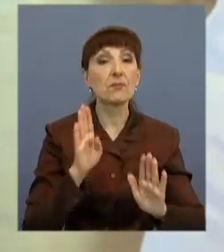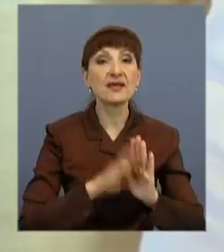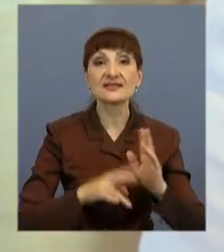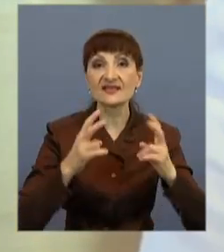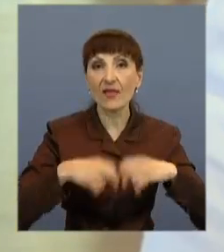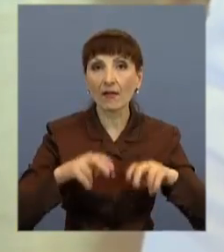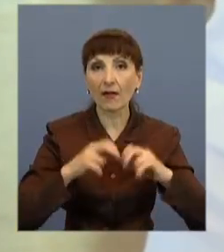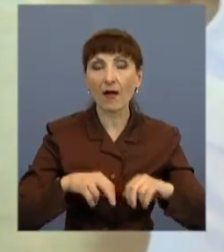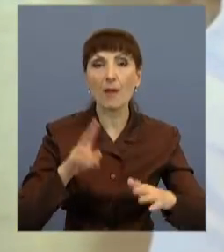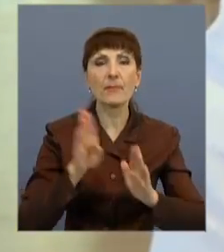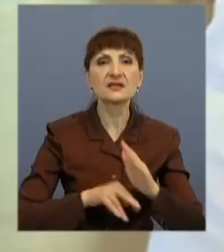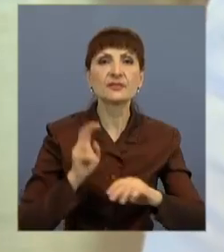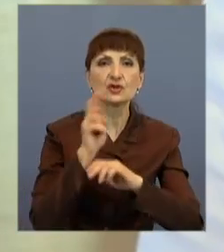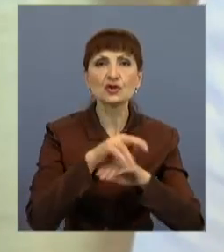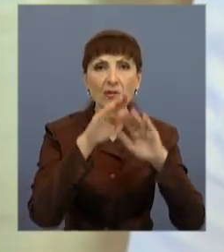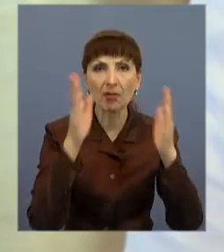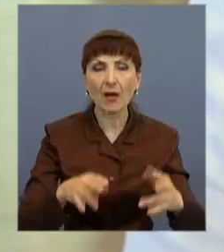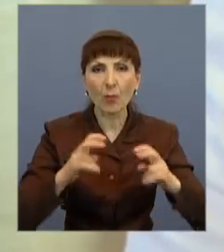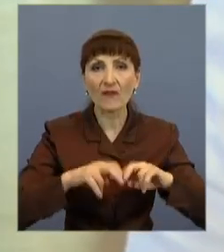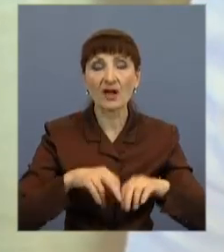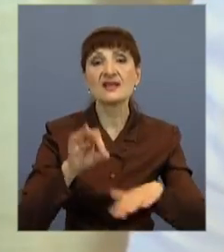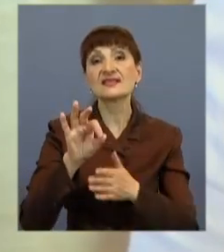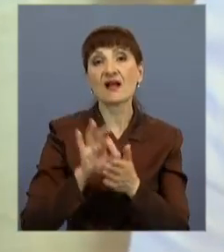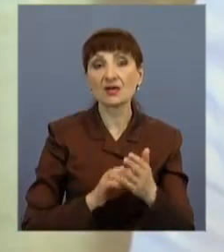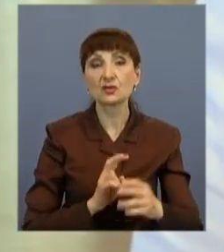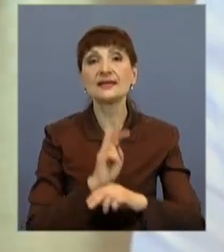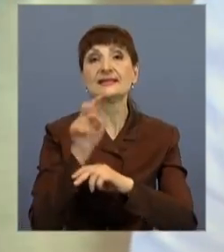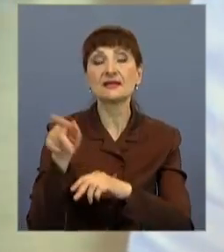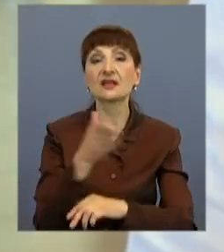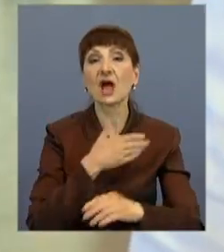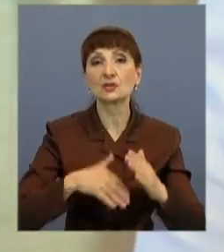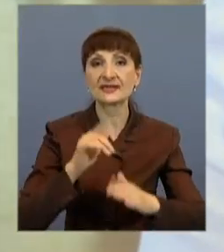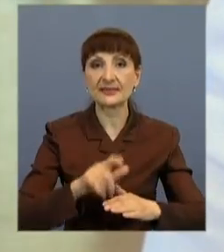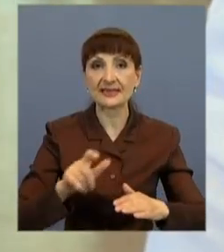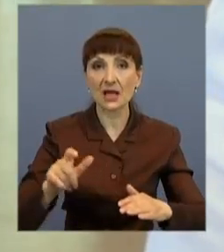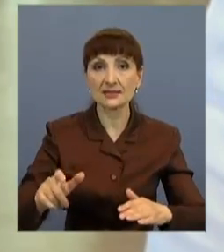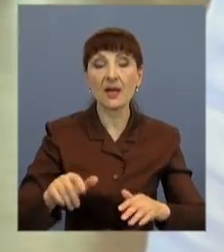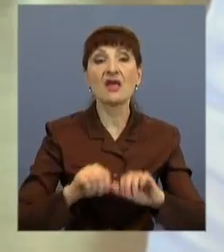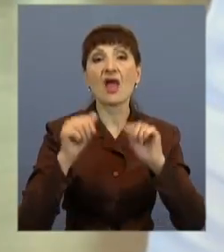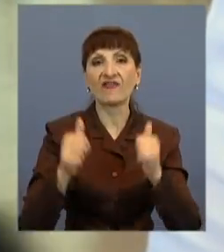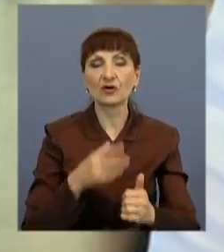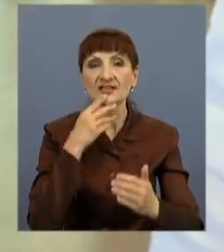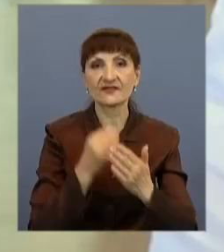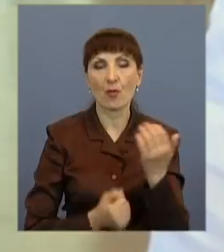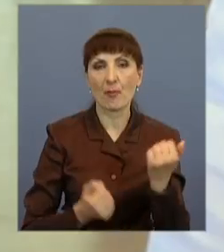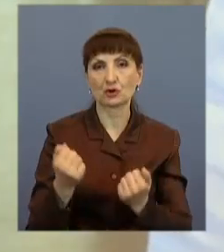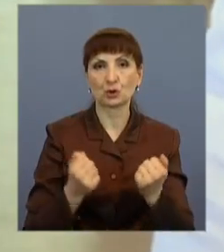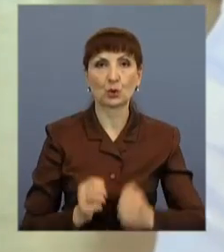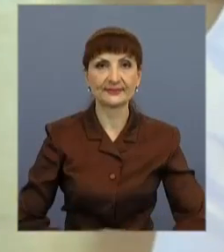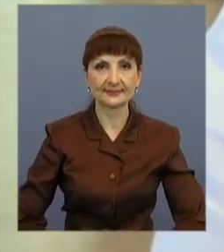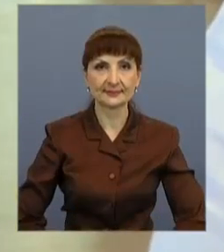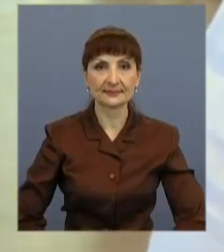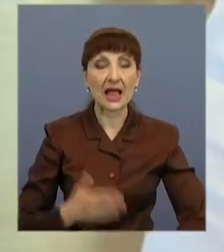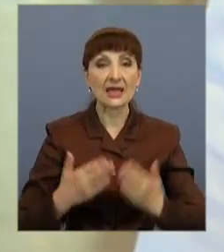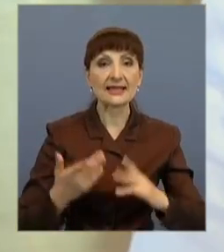сверки, без посещения ангара, можно будет пройти сразу в операционный зал к нашим специалистам и оформить свое автотранспортное средство.